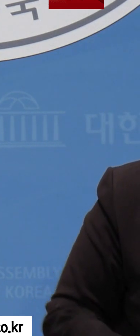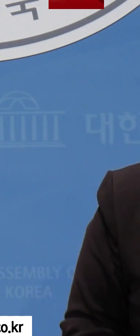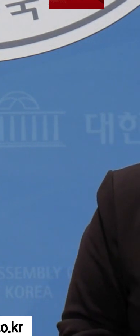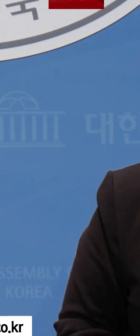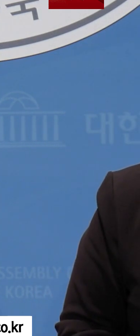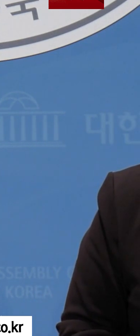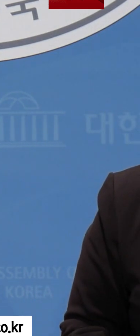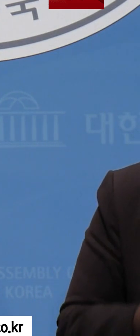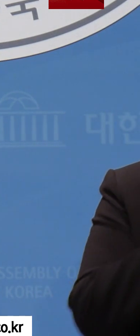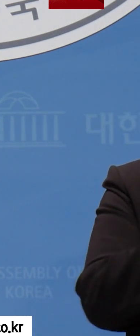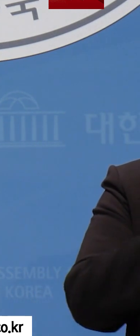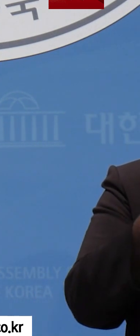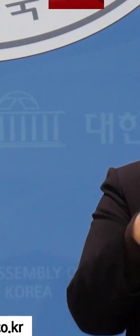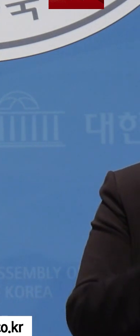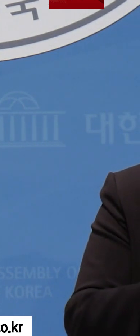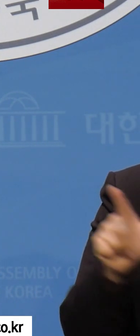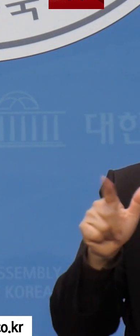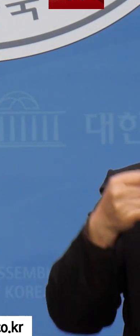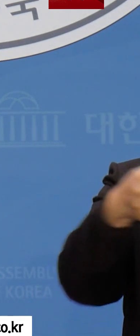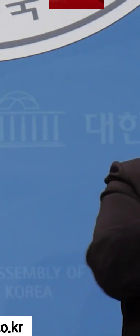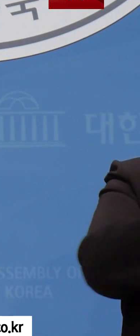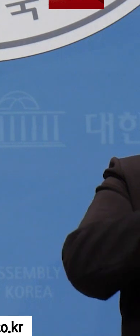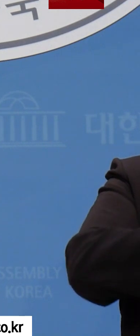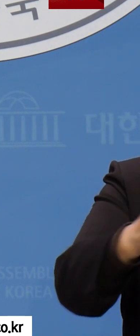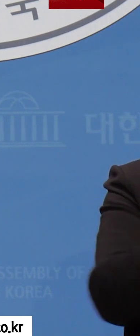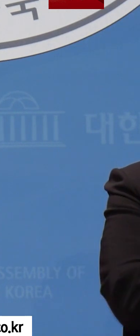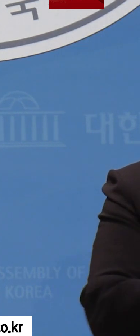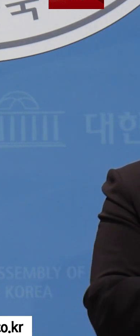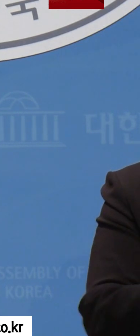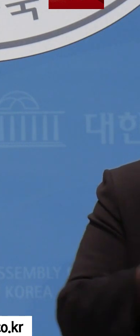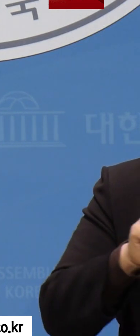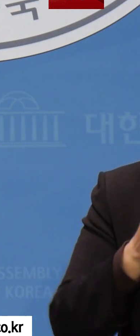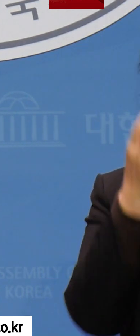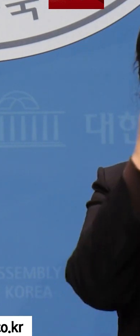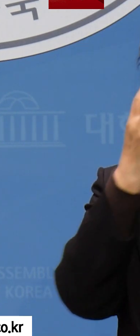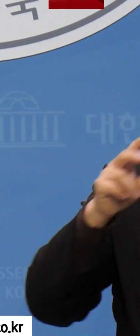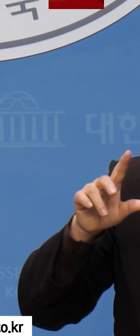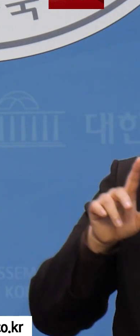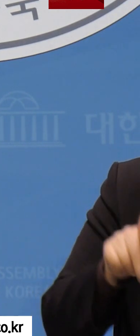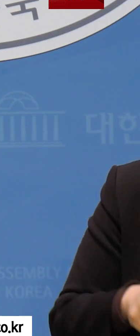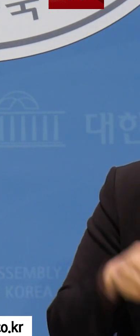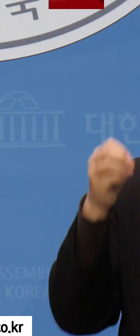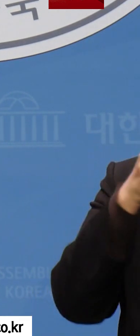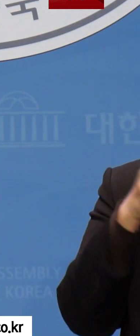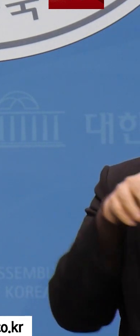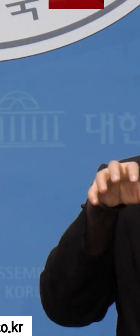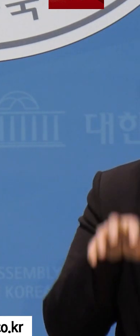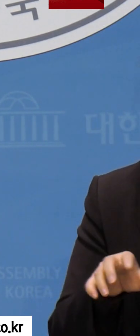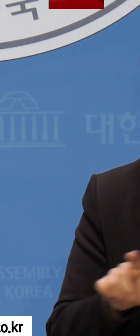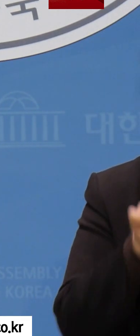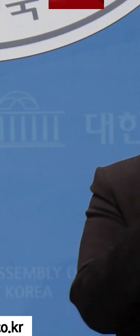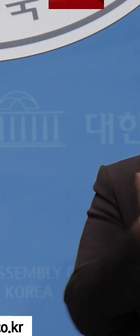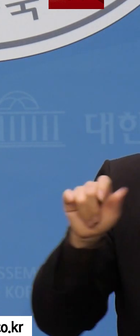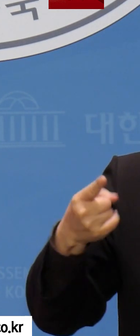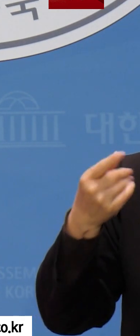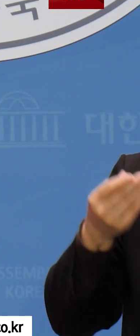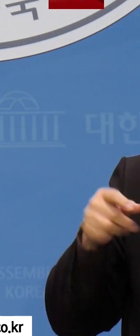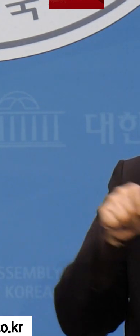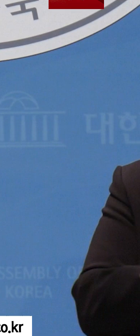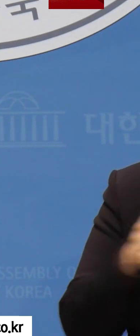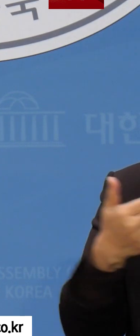27일 기획재정위원회의 종합국정감사에서 창원이 인구 100만 이상